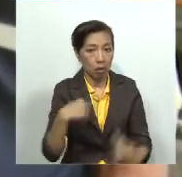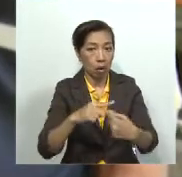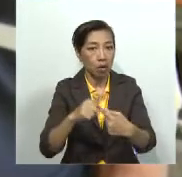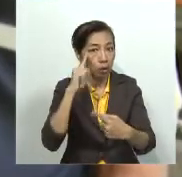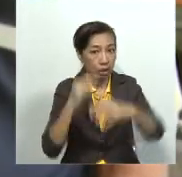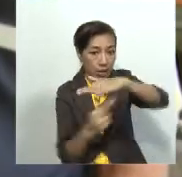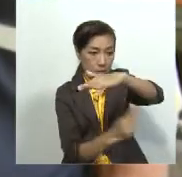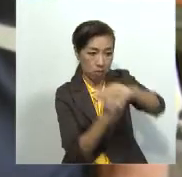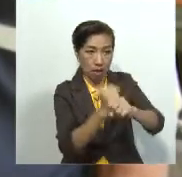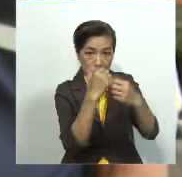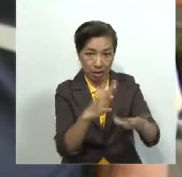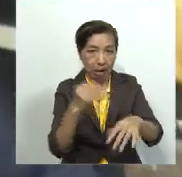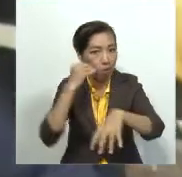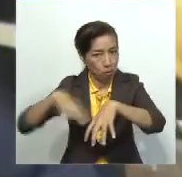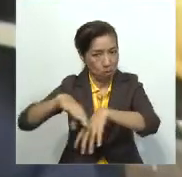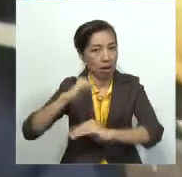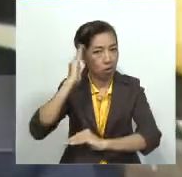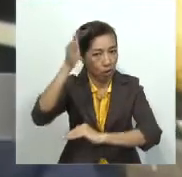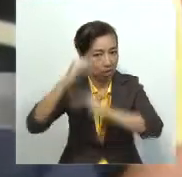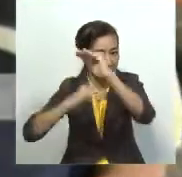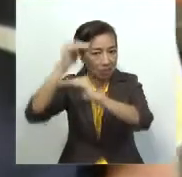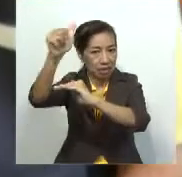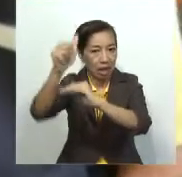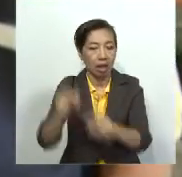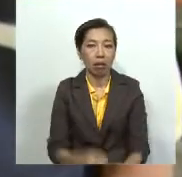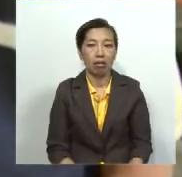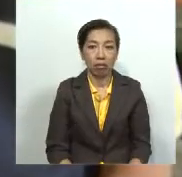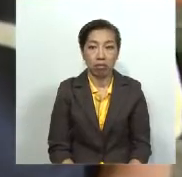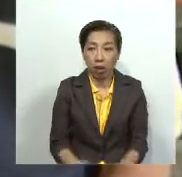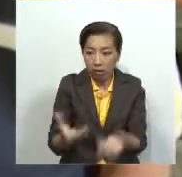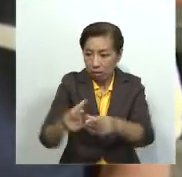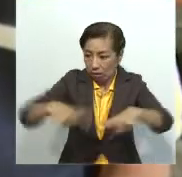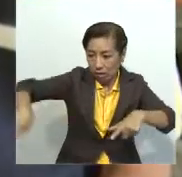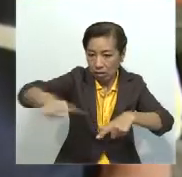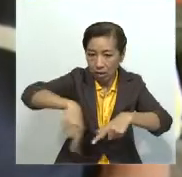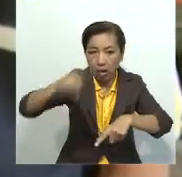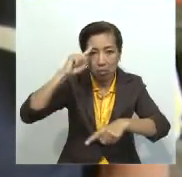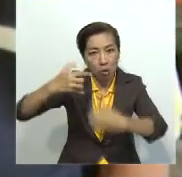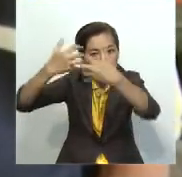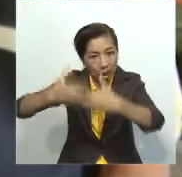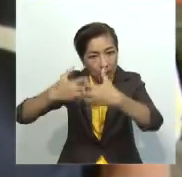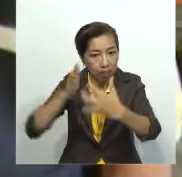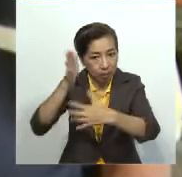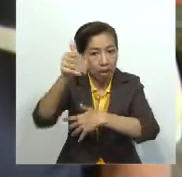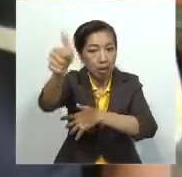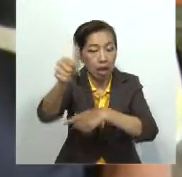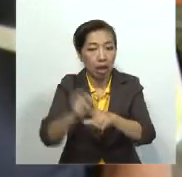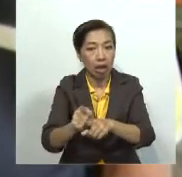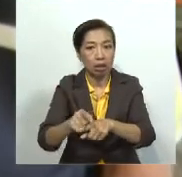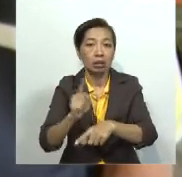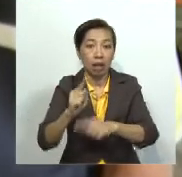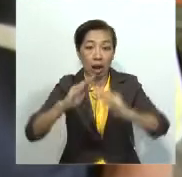ริญจะเข้ามาในตำบลเราหมู่บ้านเราโรงงานรองรับที่ปลาไร่นะครับอุตสาหกรรมแล้วก็เขาจะรับคนในพื้นที่ของเ